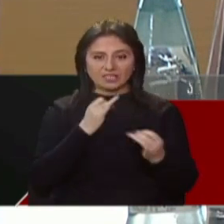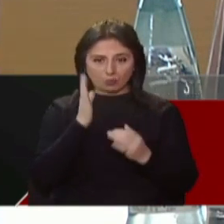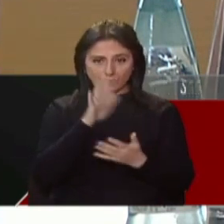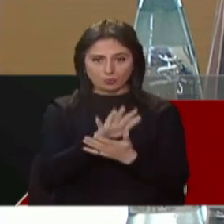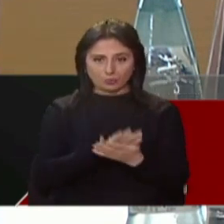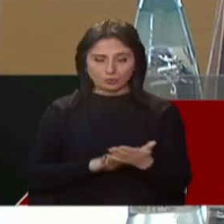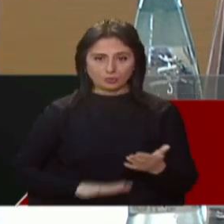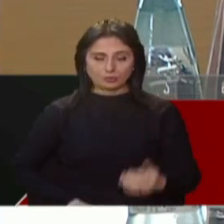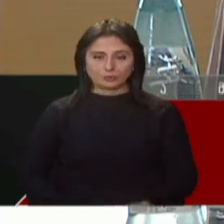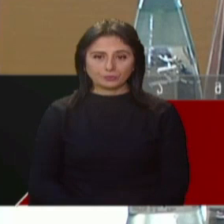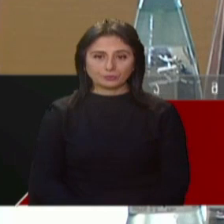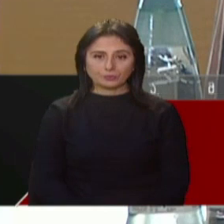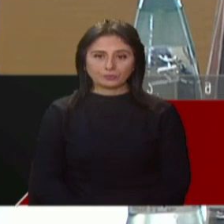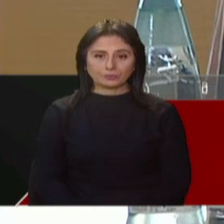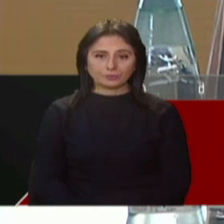საუბარი.